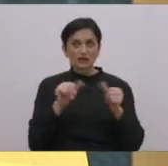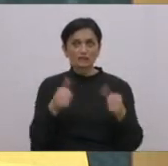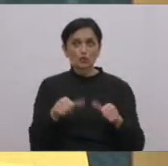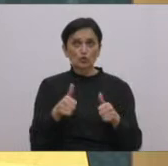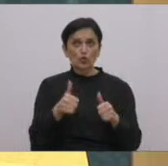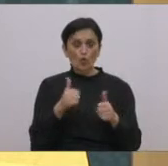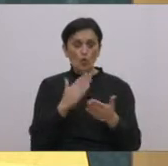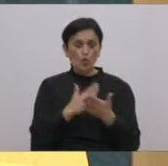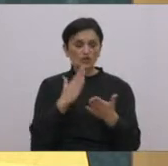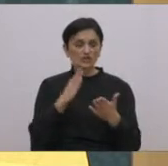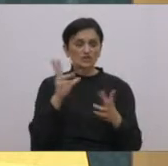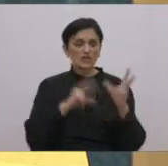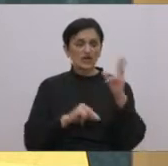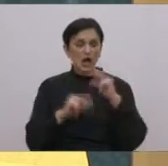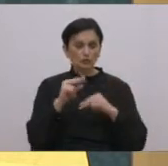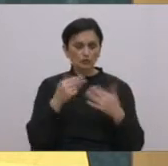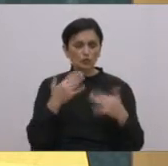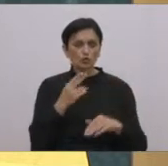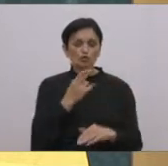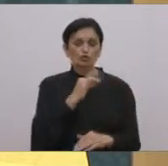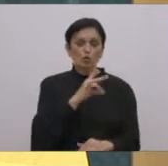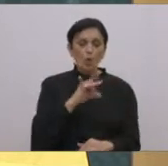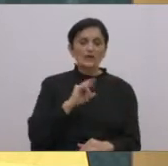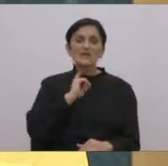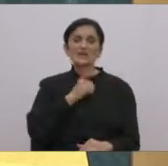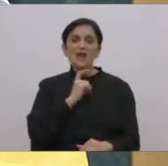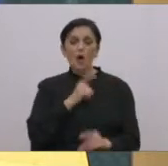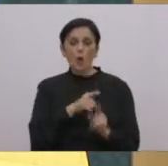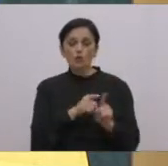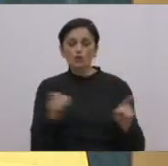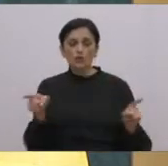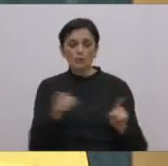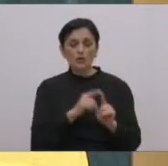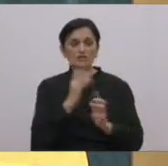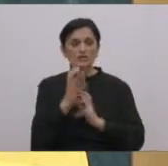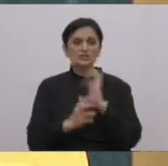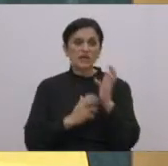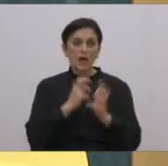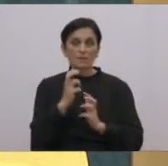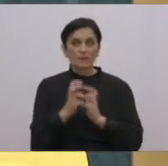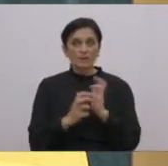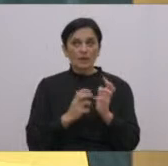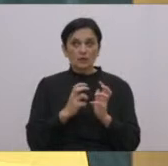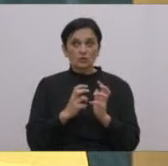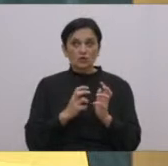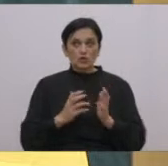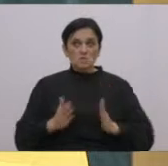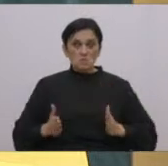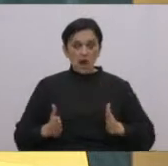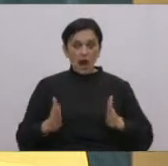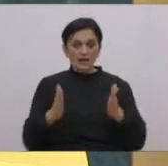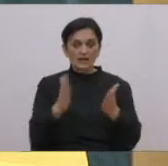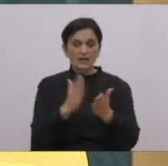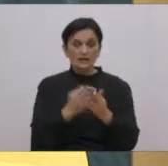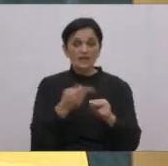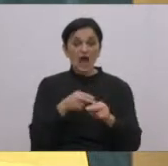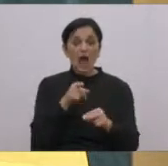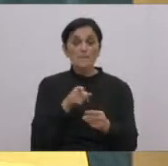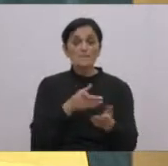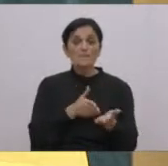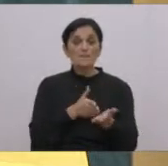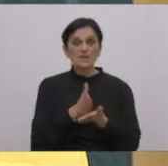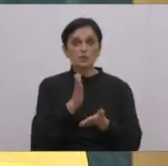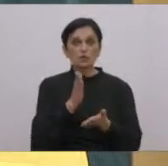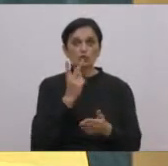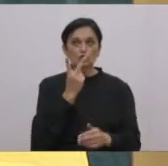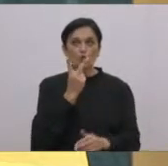როგორც გათვალისწინებული არის უკვე წნორი ლაგოდეხის მიმართულება, რომელიც საერთაშორისო მაგისტრალი არის და ამ მიმართულებით